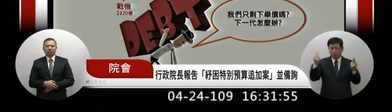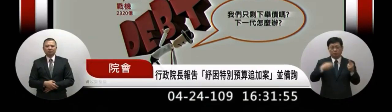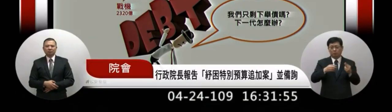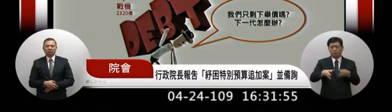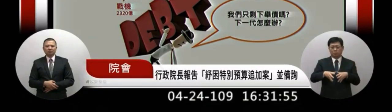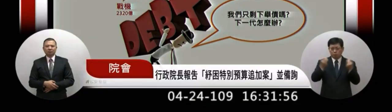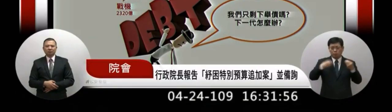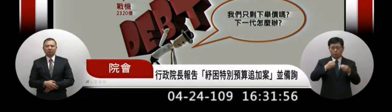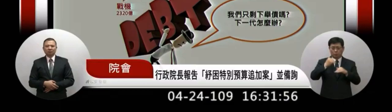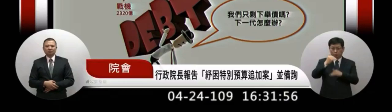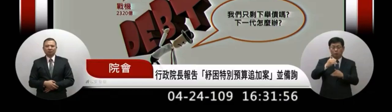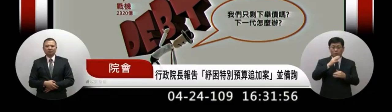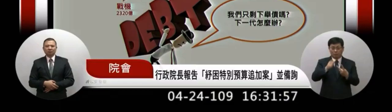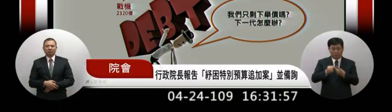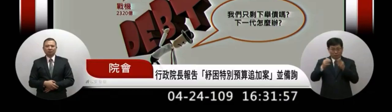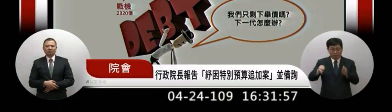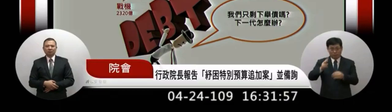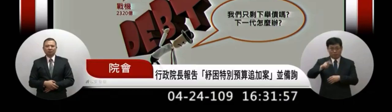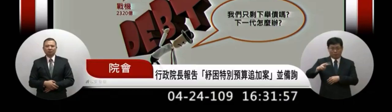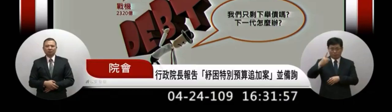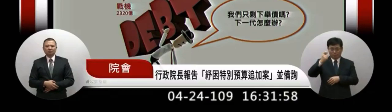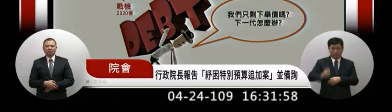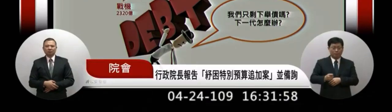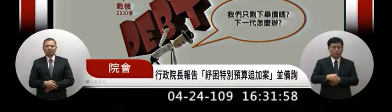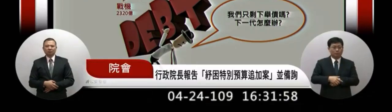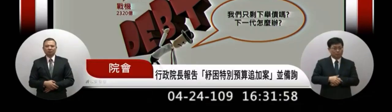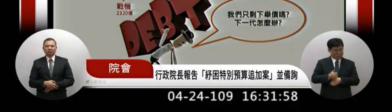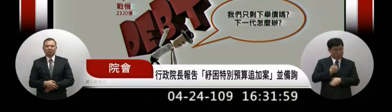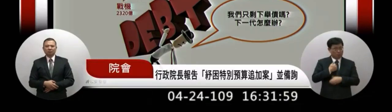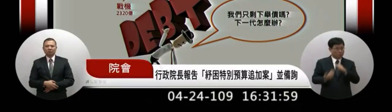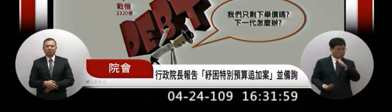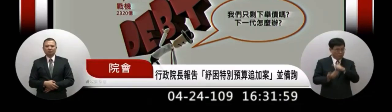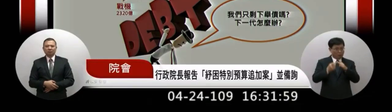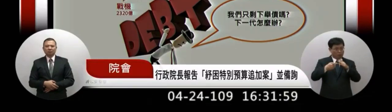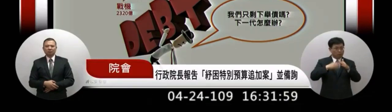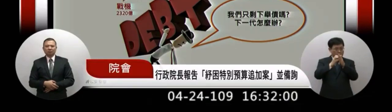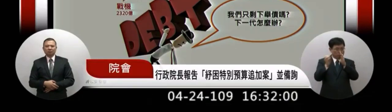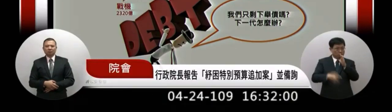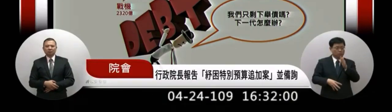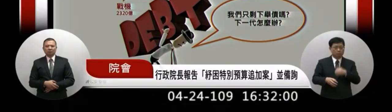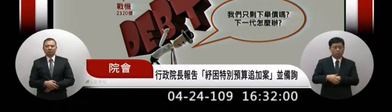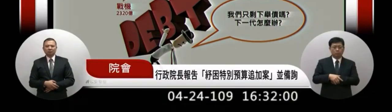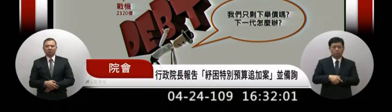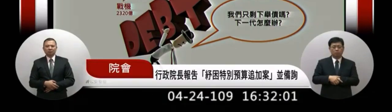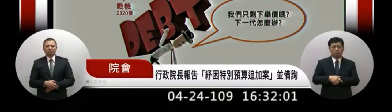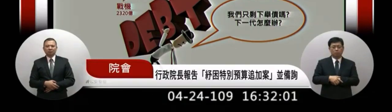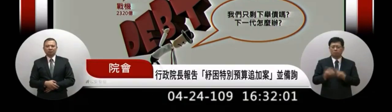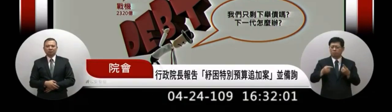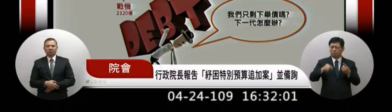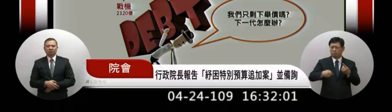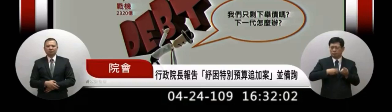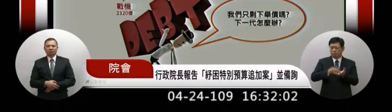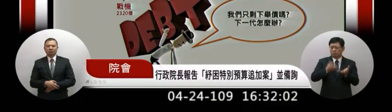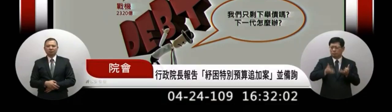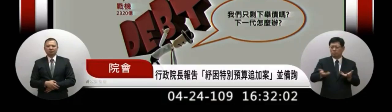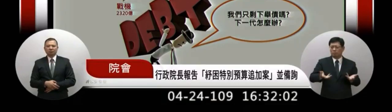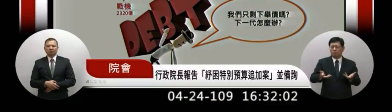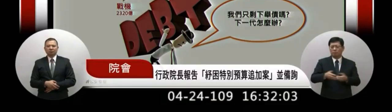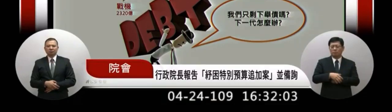能第二期的再另外一期的2100亿哦，举债上限要打开哦，这么严重的事